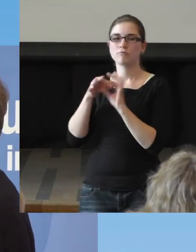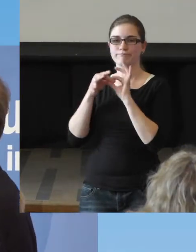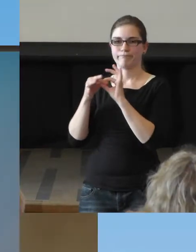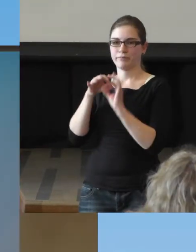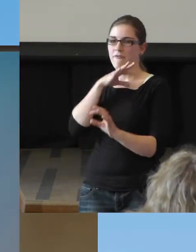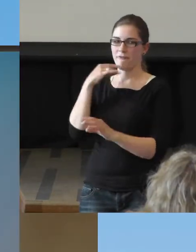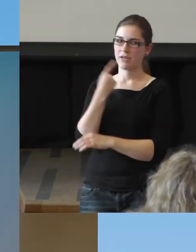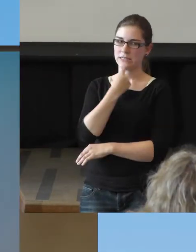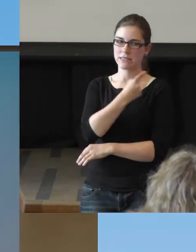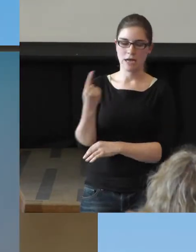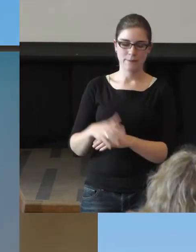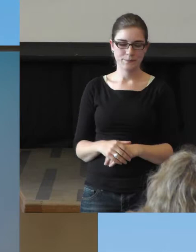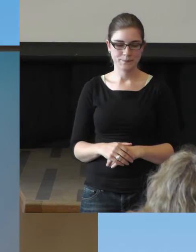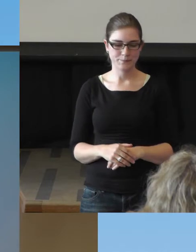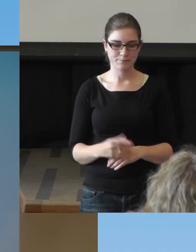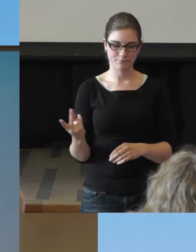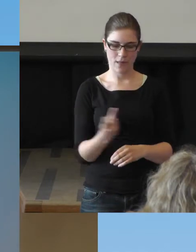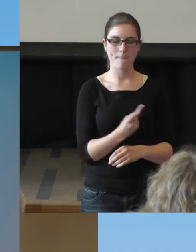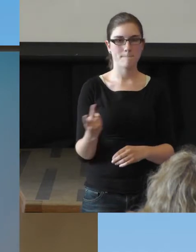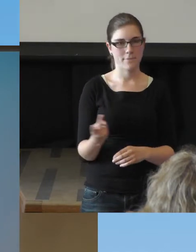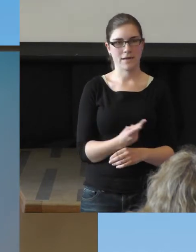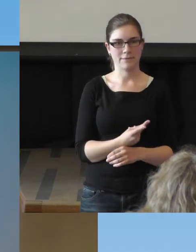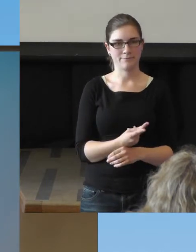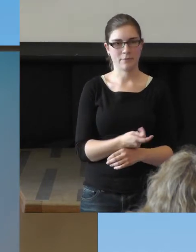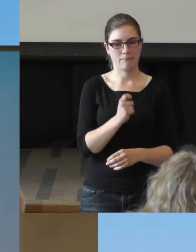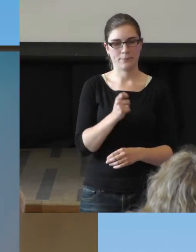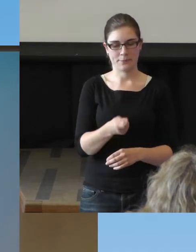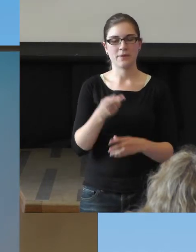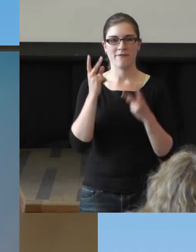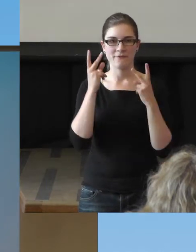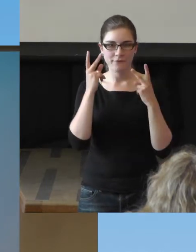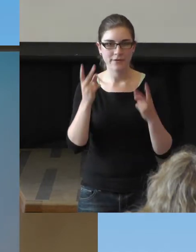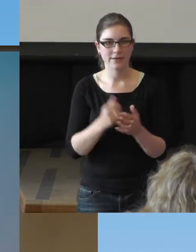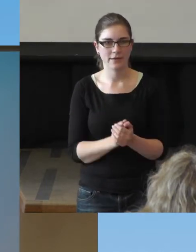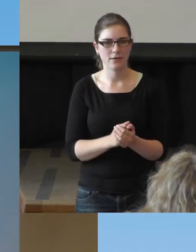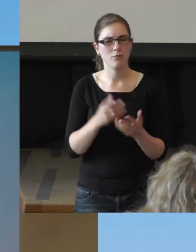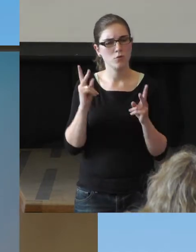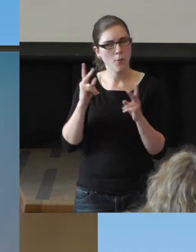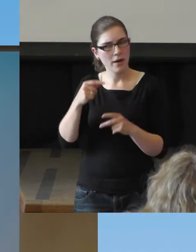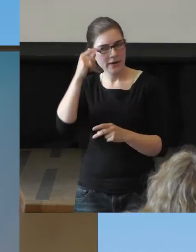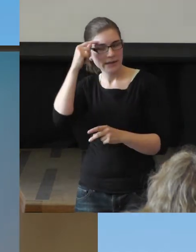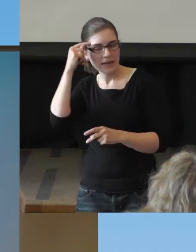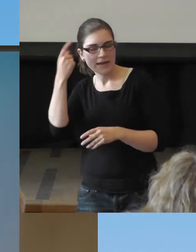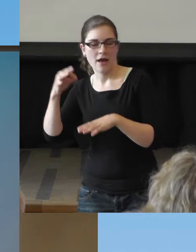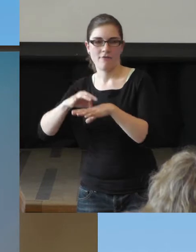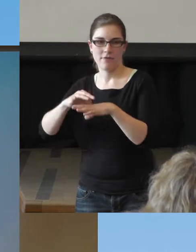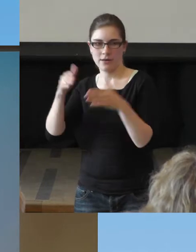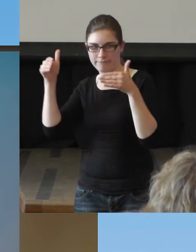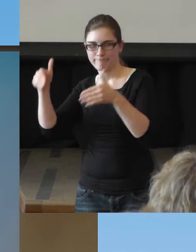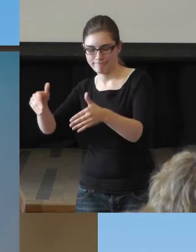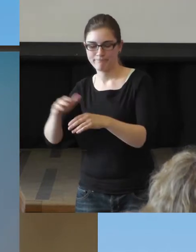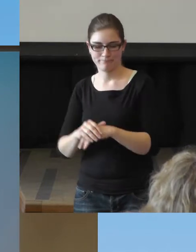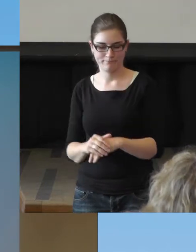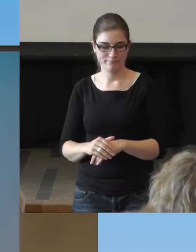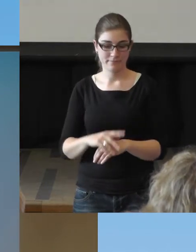schon gesagt. Diese beiden Instrumente, damit verbindet man normalerweise den Neurologen. Noch wichtiger bei der Polynoropatie ist